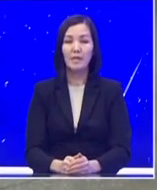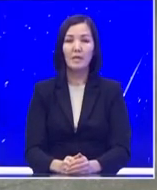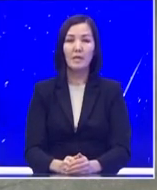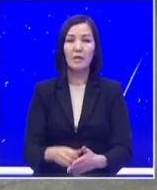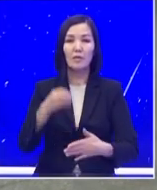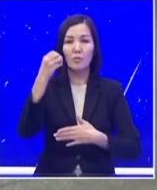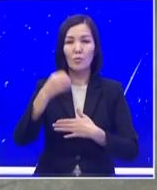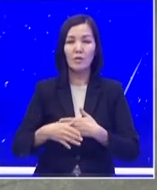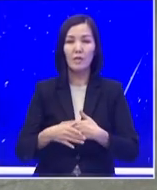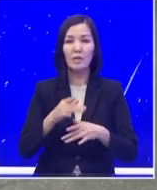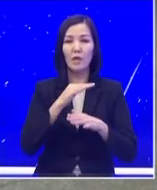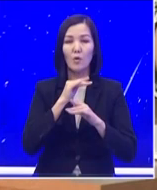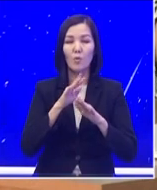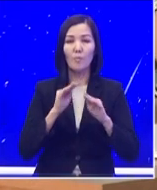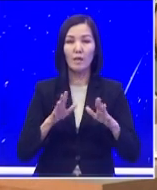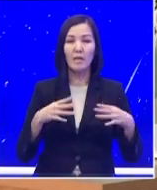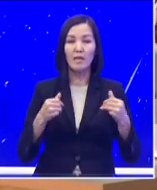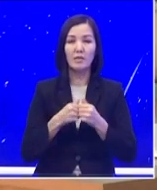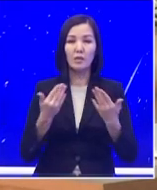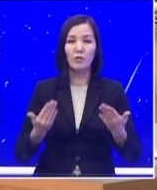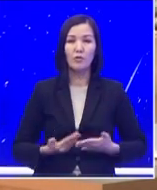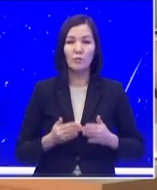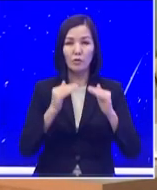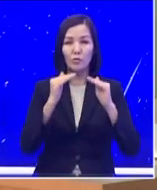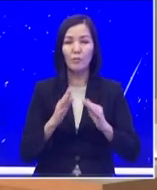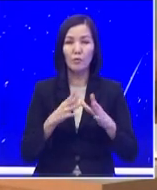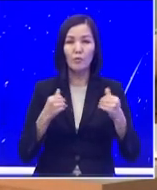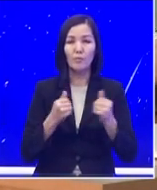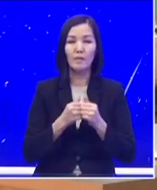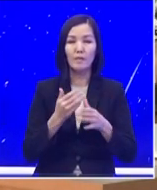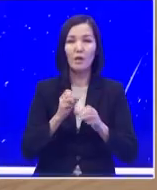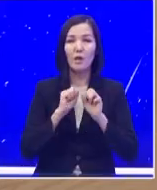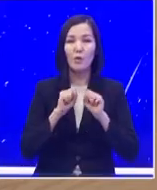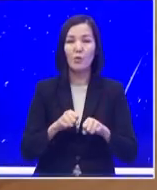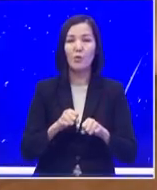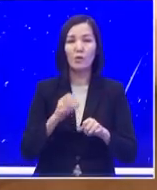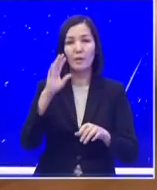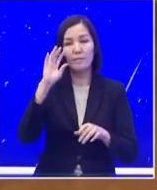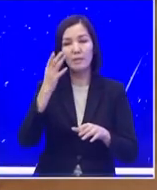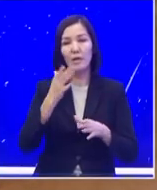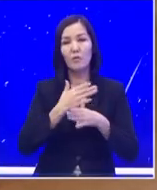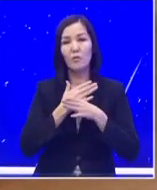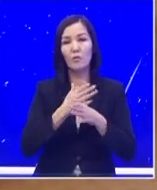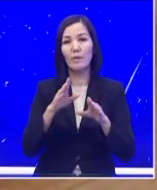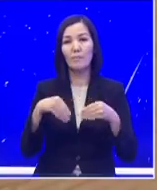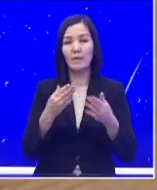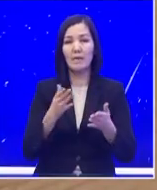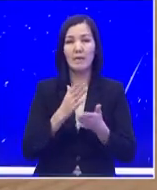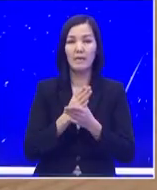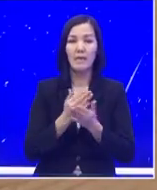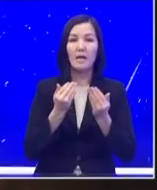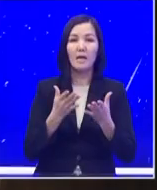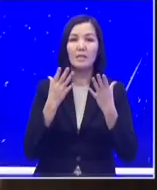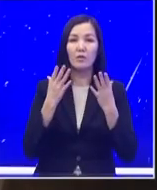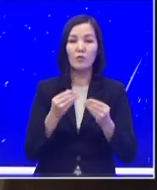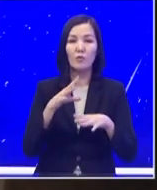орталығында көп балалы және әлеуметтік аз қамтылған жанұяларға құқықтық психологиялық консультациялар сияқты түрлі қолдау көрсетіледі. Қазіргі